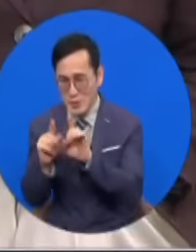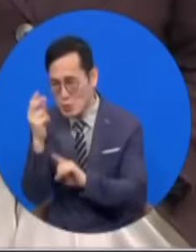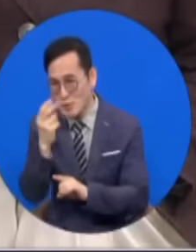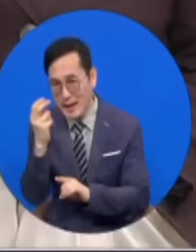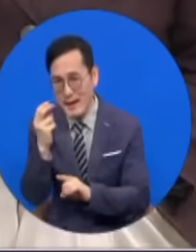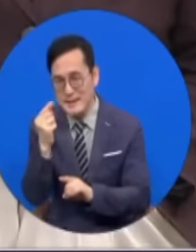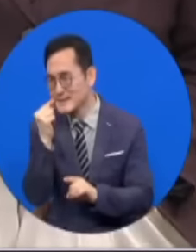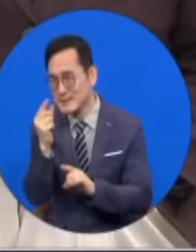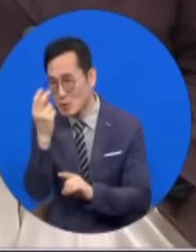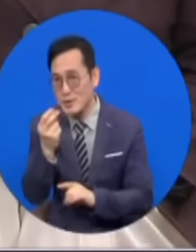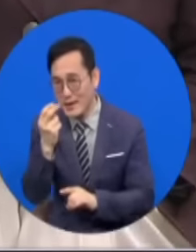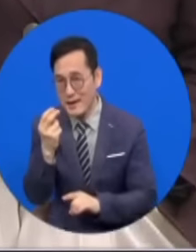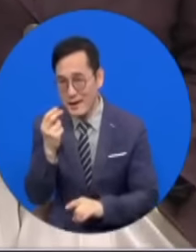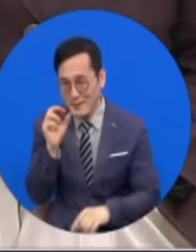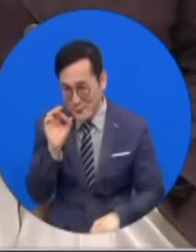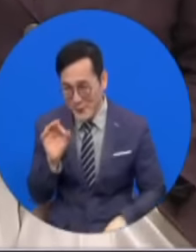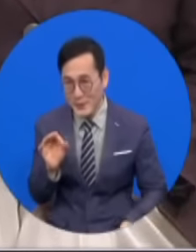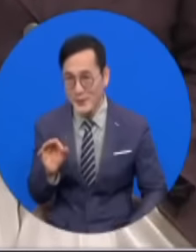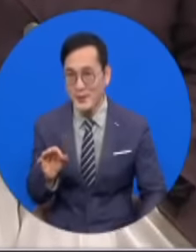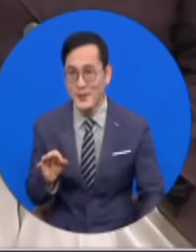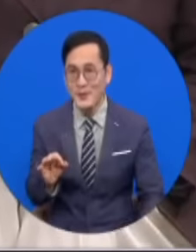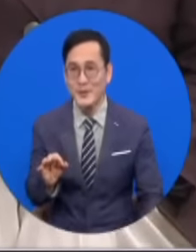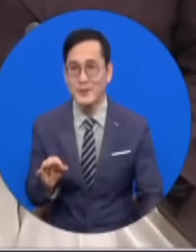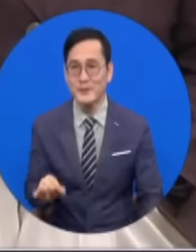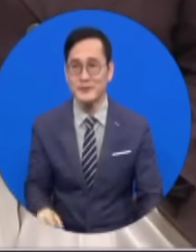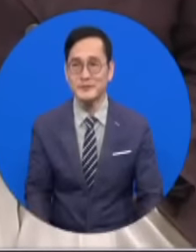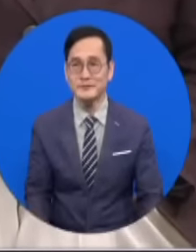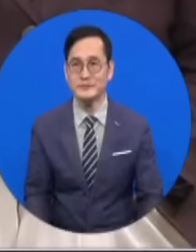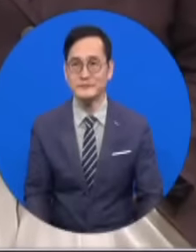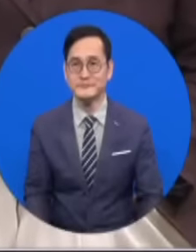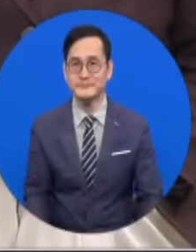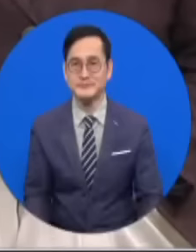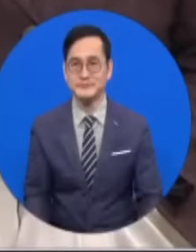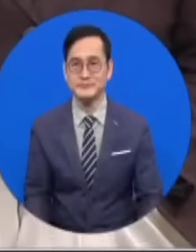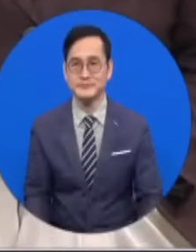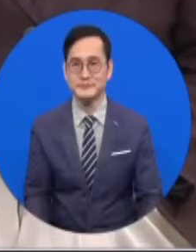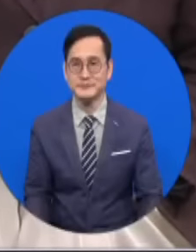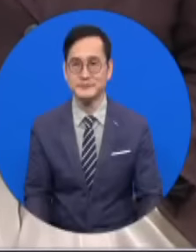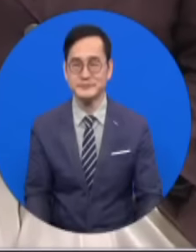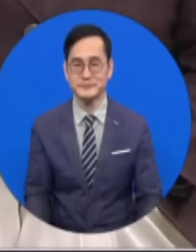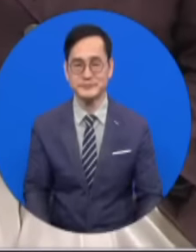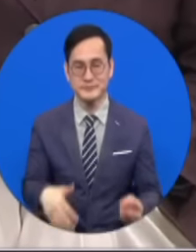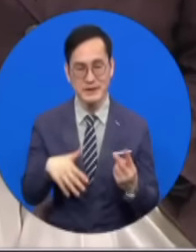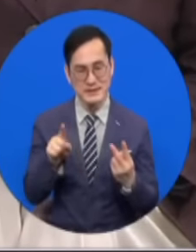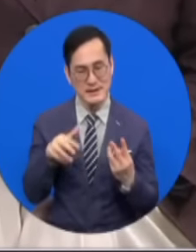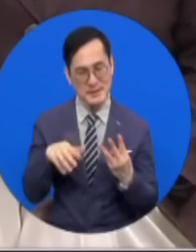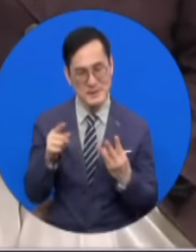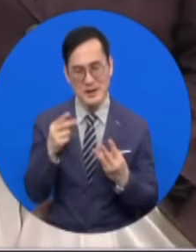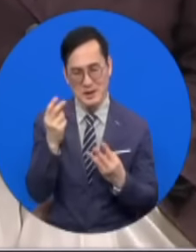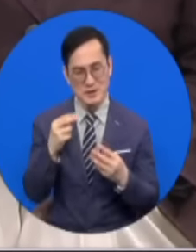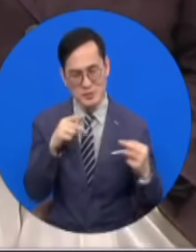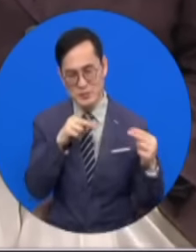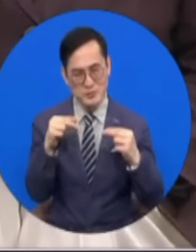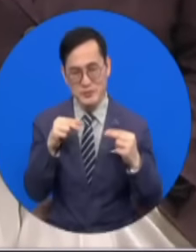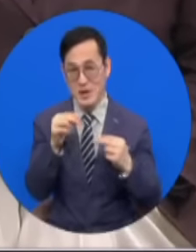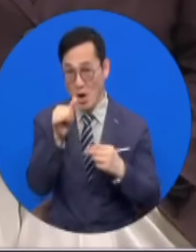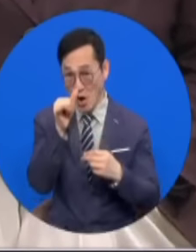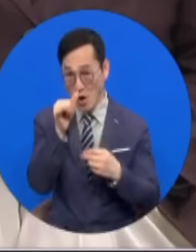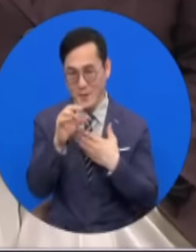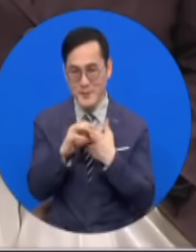겁니다 그러면 그때 취로 봐서 한 두세 차례 토론회가 지나고 나면은 아마 각 후보들이